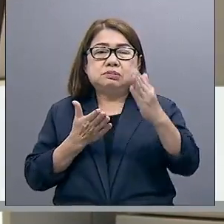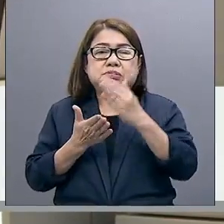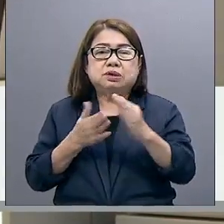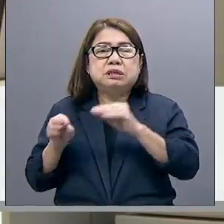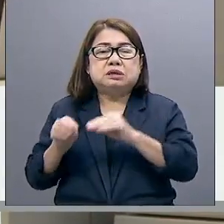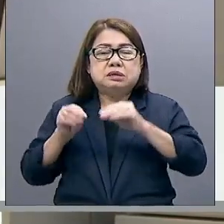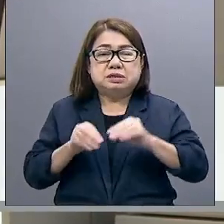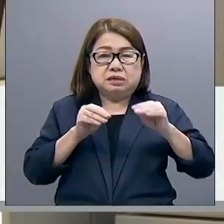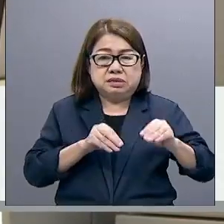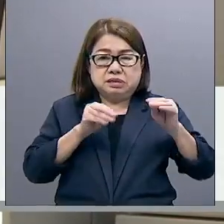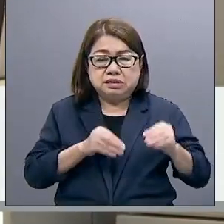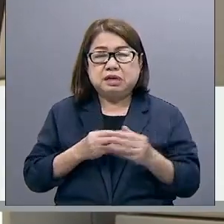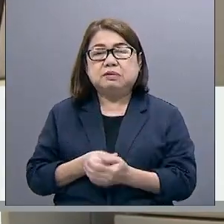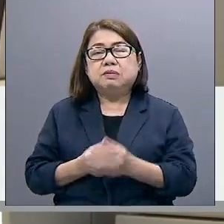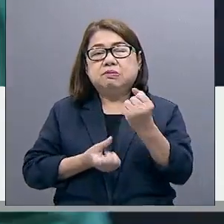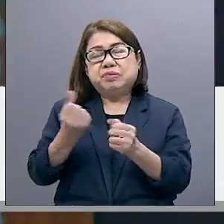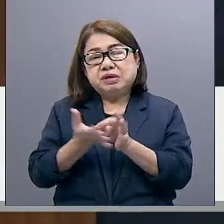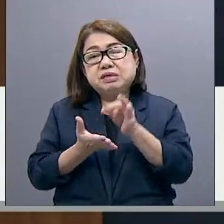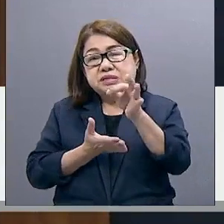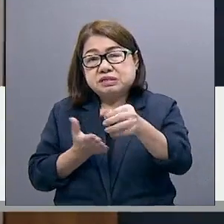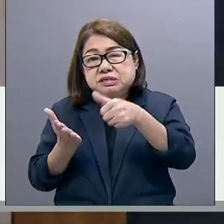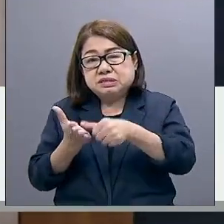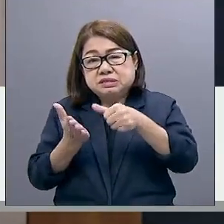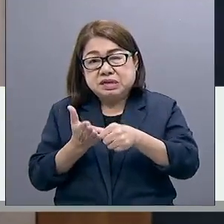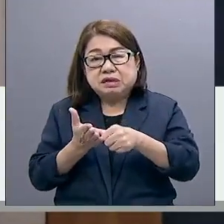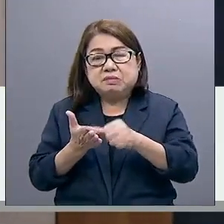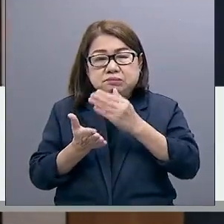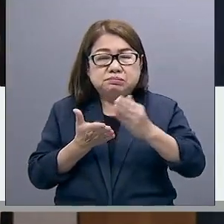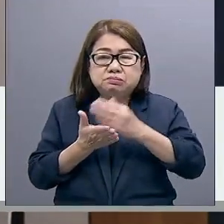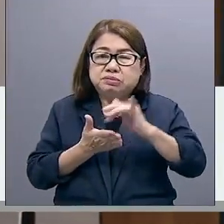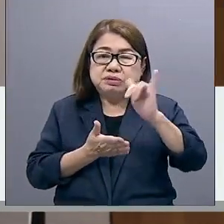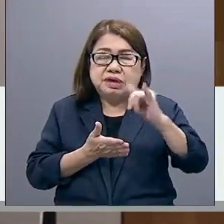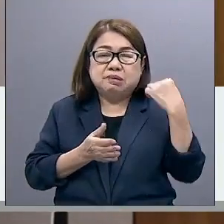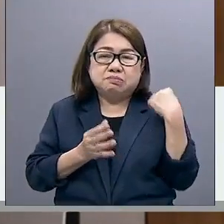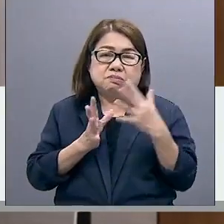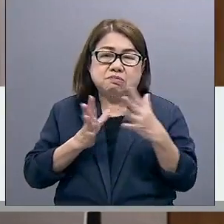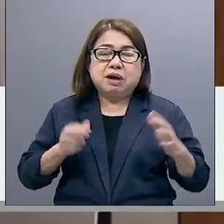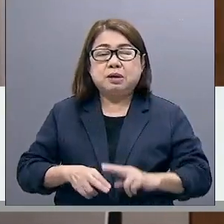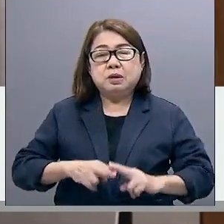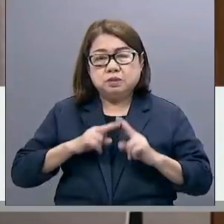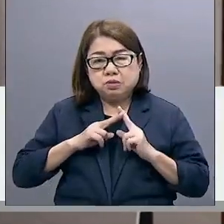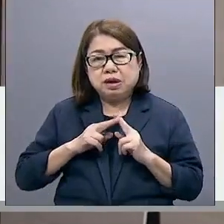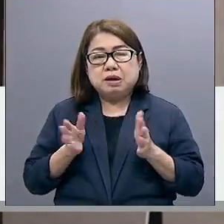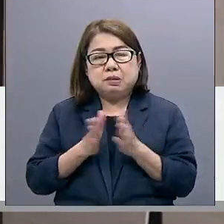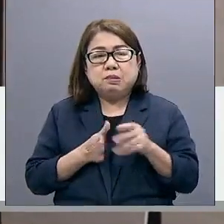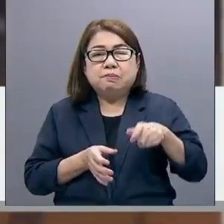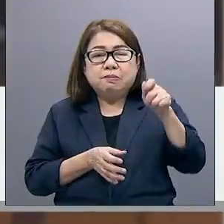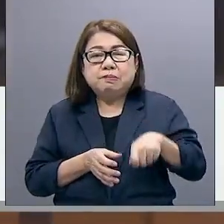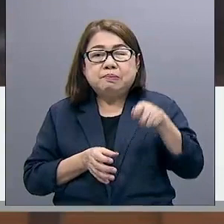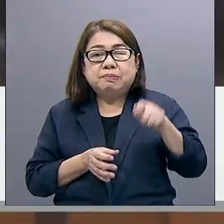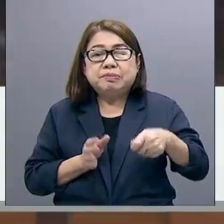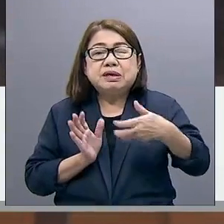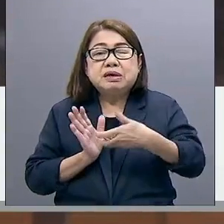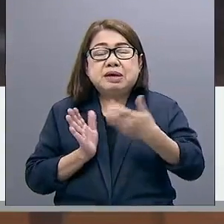สินเชื่อกลุ่มสินเชื่อรถยนต์เพิ่มขึ้นต่อเนื่องและหนี้เสียที่มาจากสินเชื่อส่วนบุคคลและบัตรกดเงินสดที่เพิ่ม